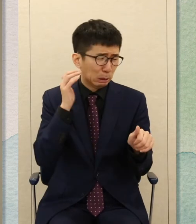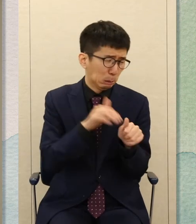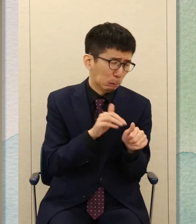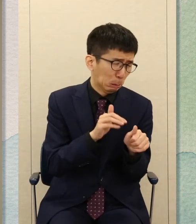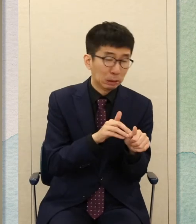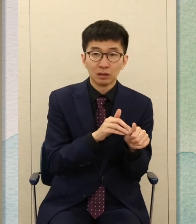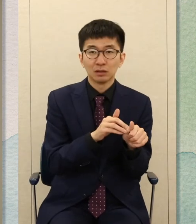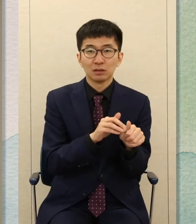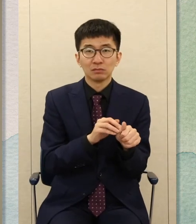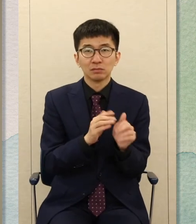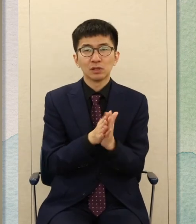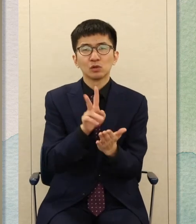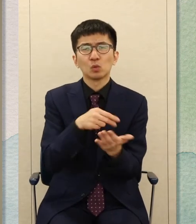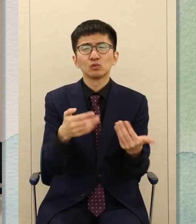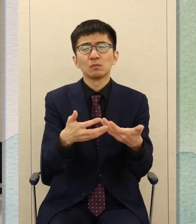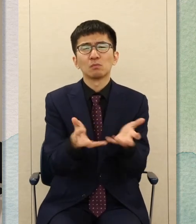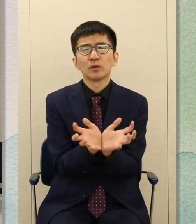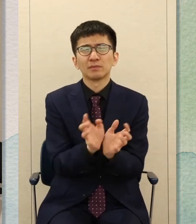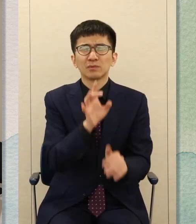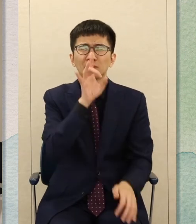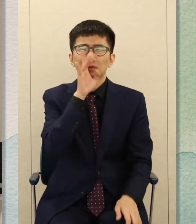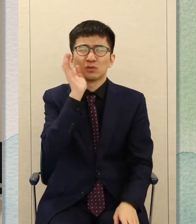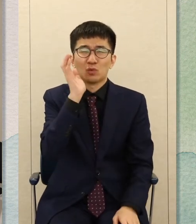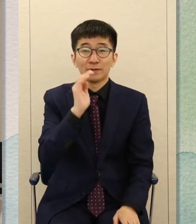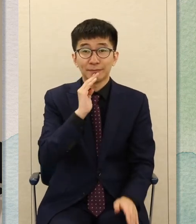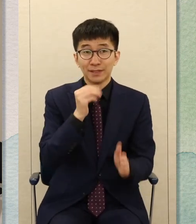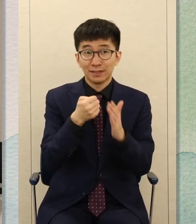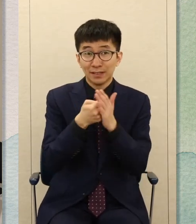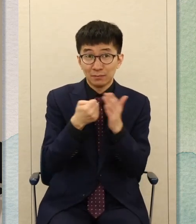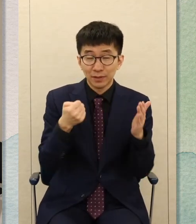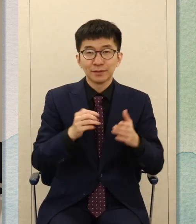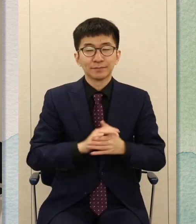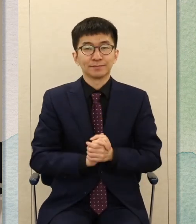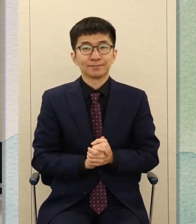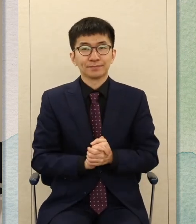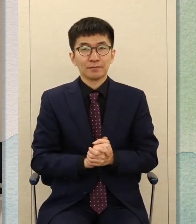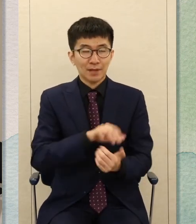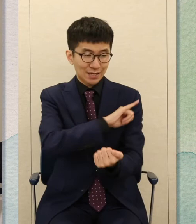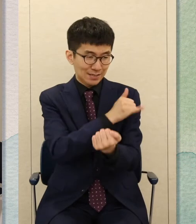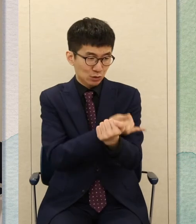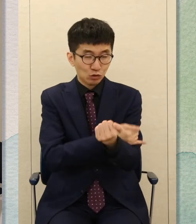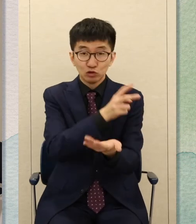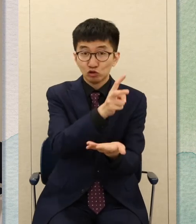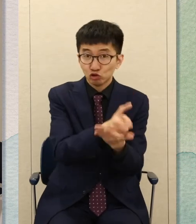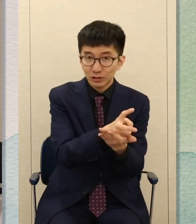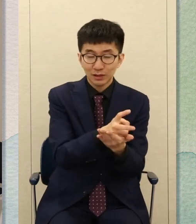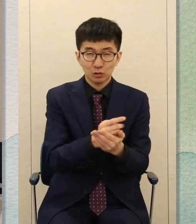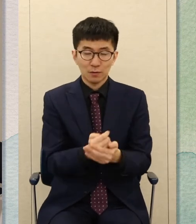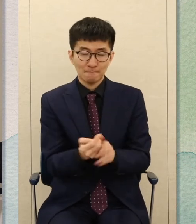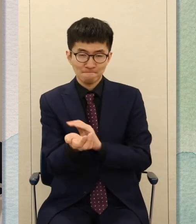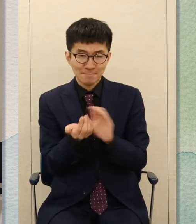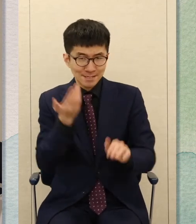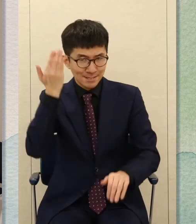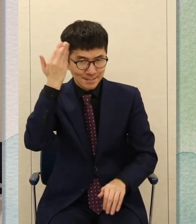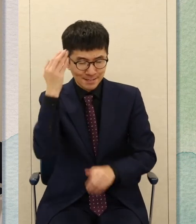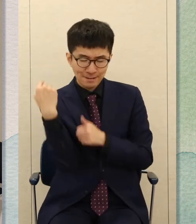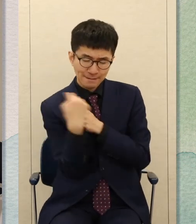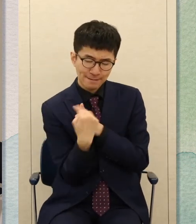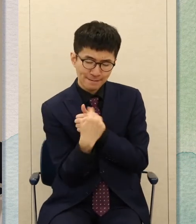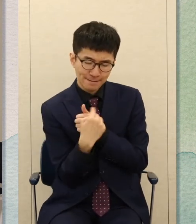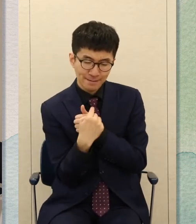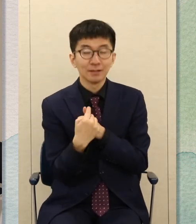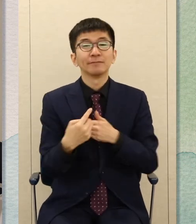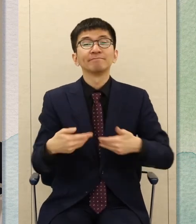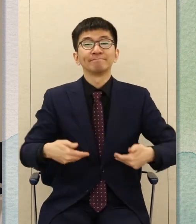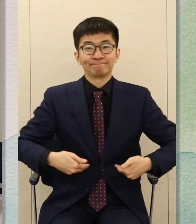괴롭히는 독서 모임이 될 필요는 없잖아요. 그러니까 그런 걸 말하지 못하게 내지는 무엇이 그런 것인지 예, 알게 만들어주는